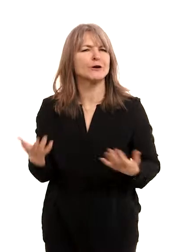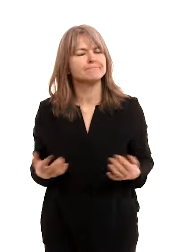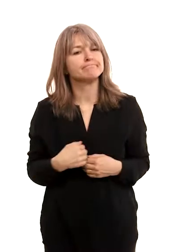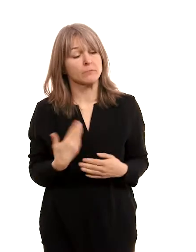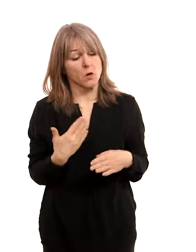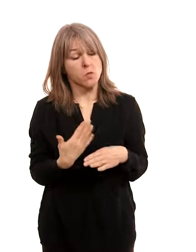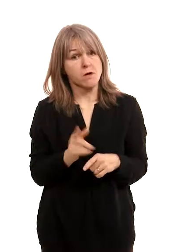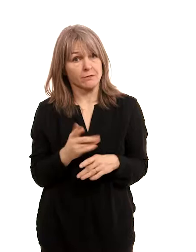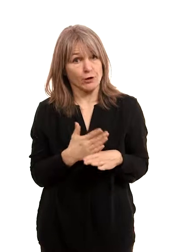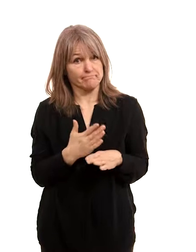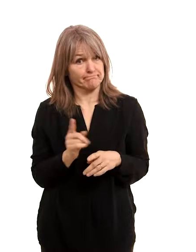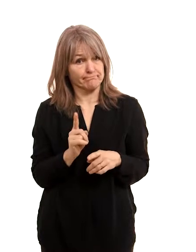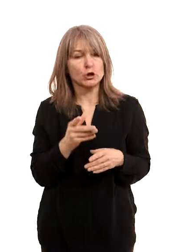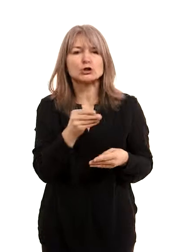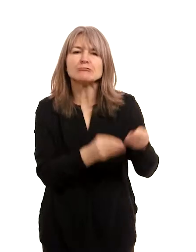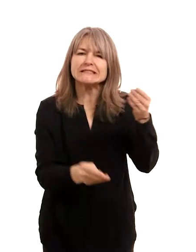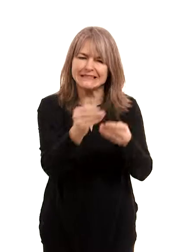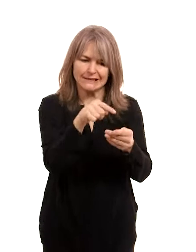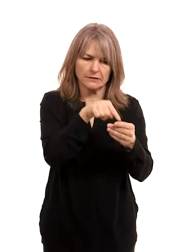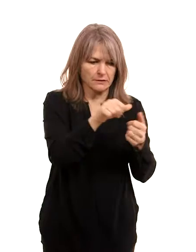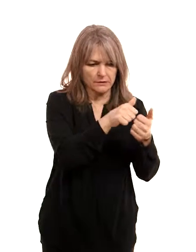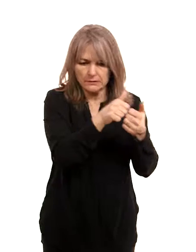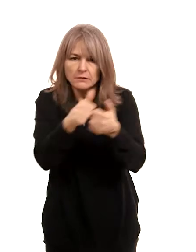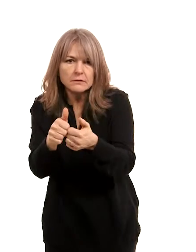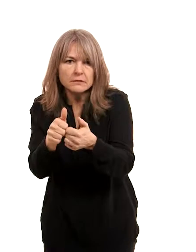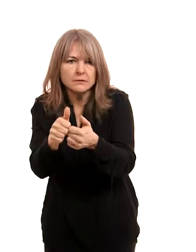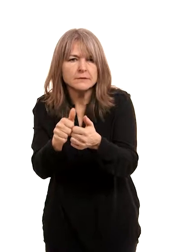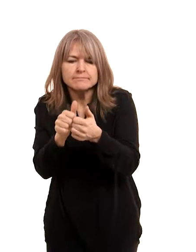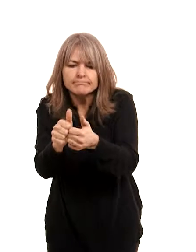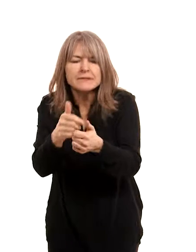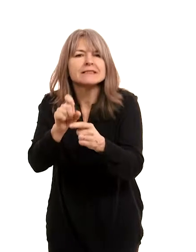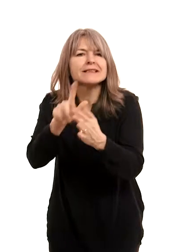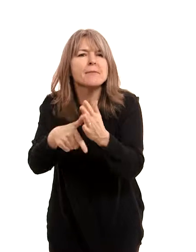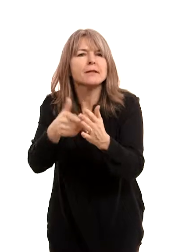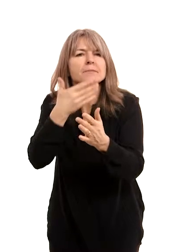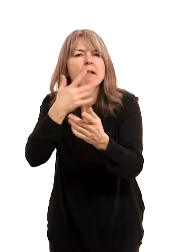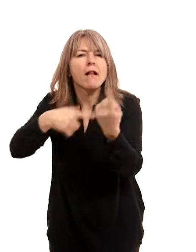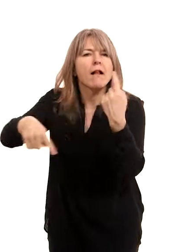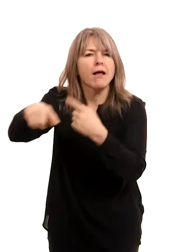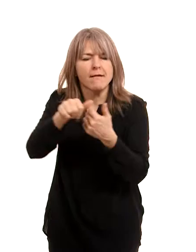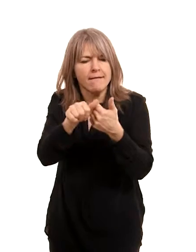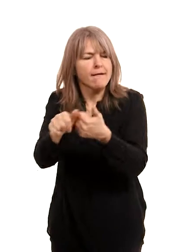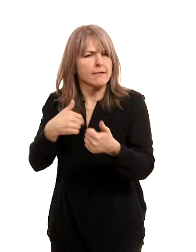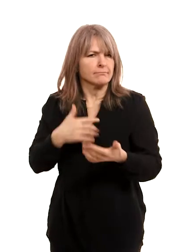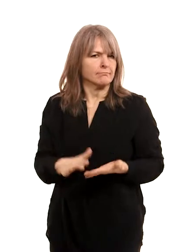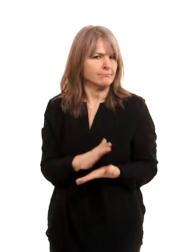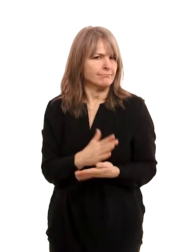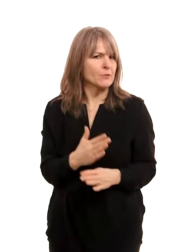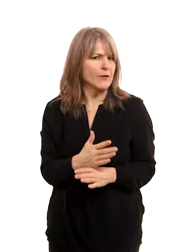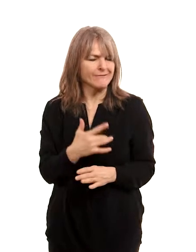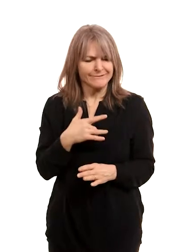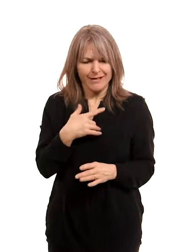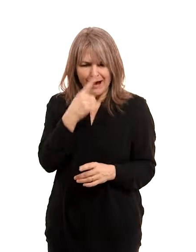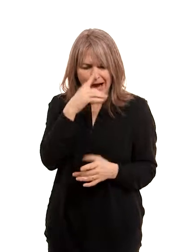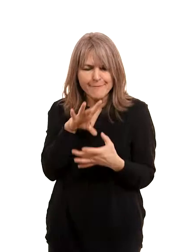elusen sy'n rhoi cymorth i bobl yn anabl. Fi'n mwynhau'r swydd. Fi'n teimlo ni'n gallu